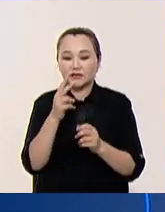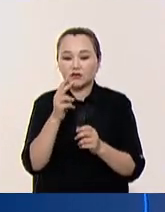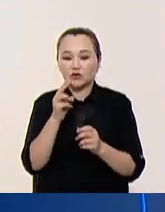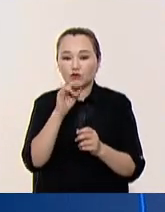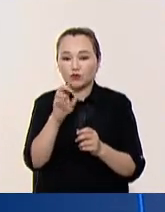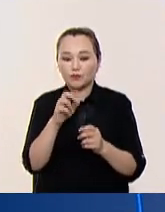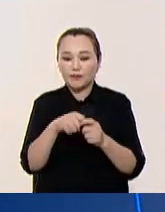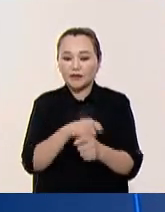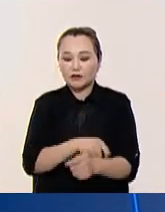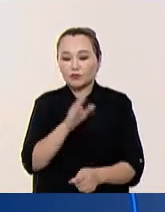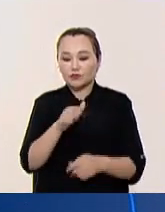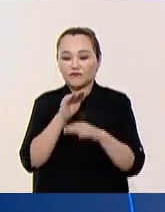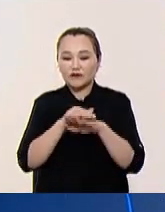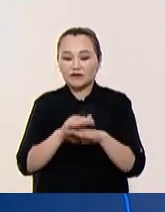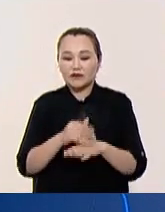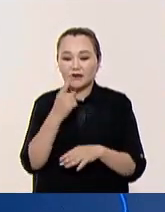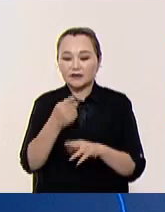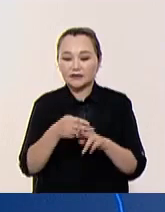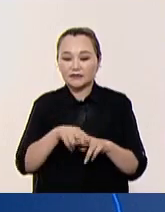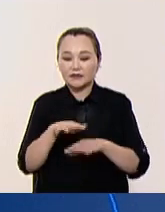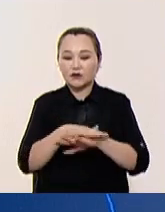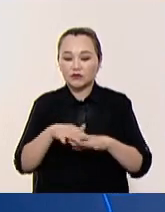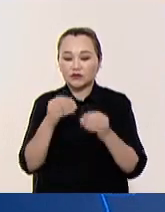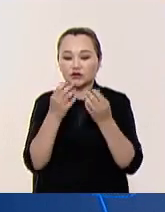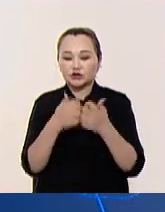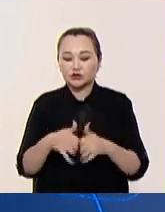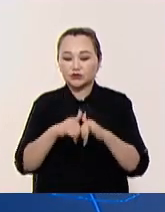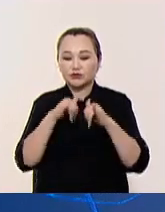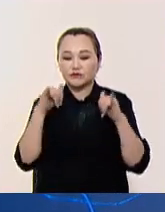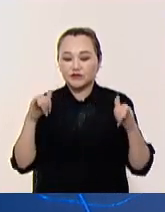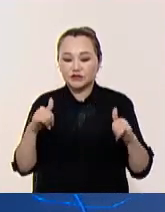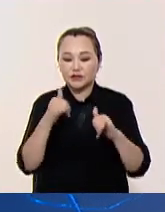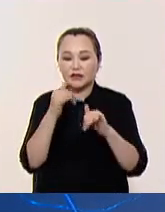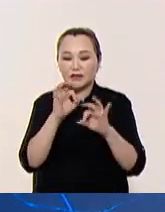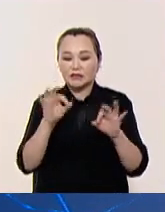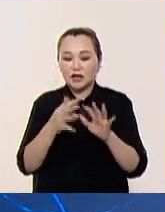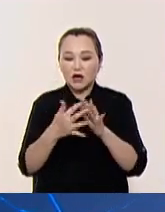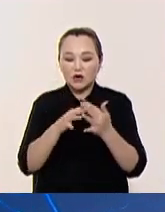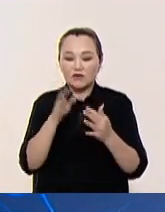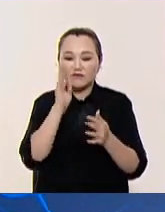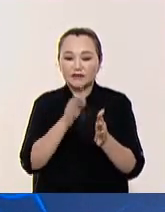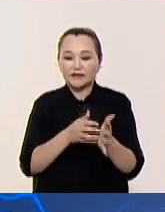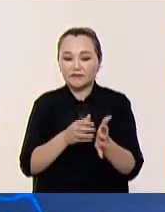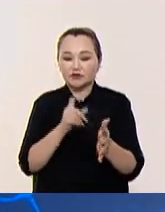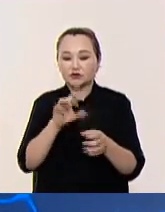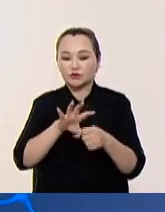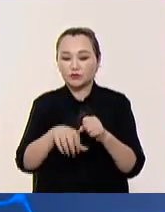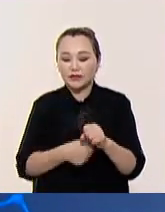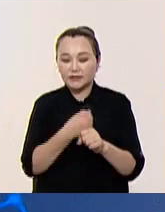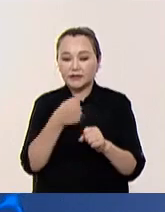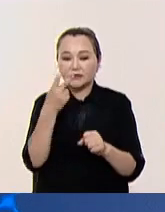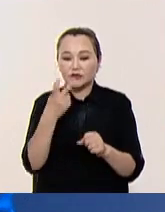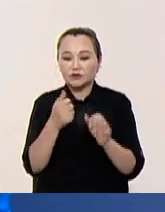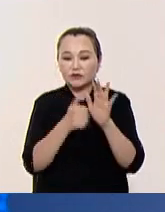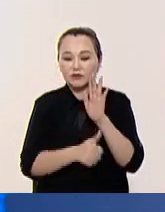Бұған әсер етуші факторлардың бірі халық санының өсуі дейді сарапшылар. Ал ауылдардағы ауыз су тапшылығын жою үшін бюджеттен